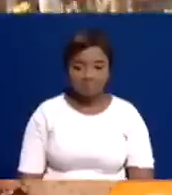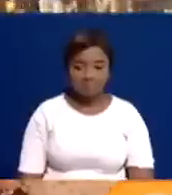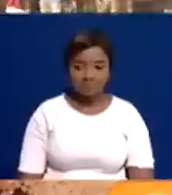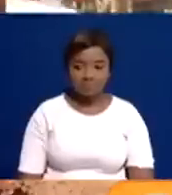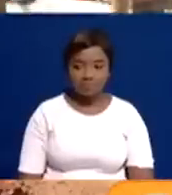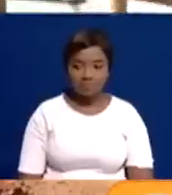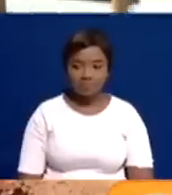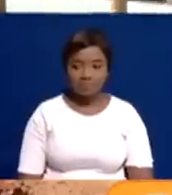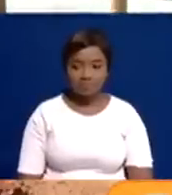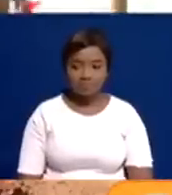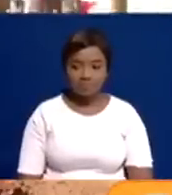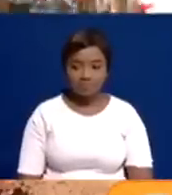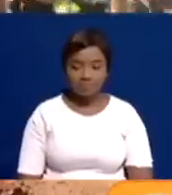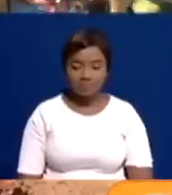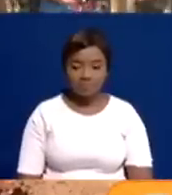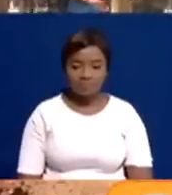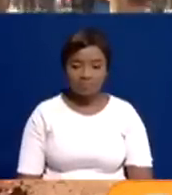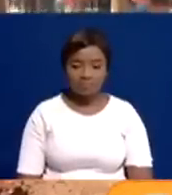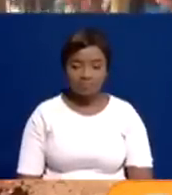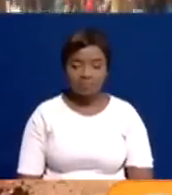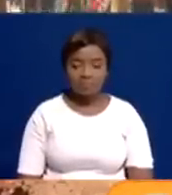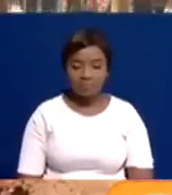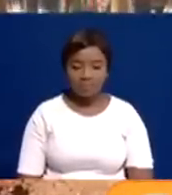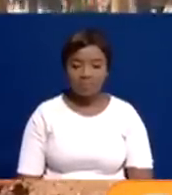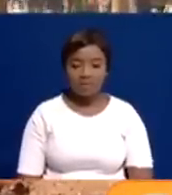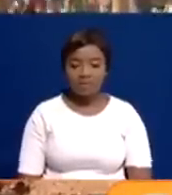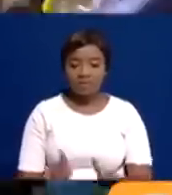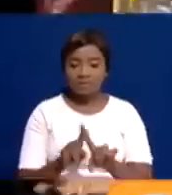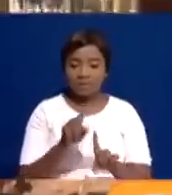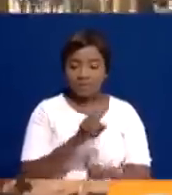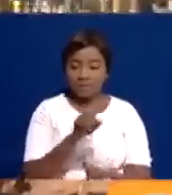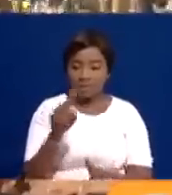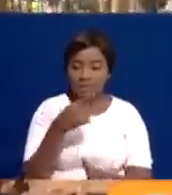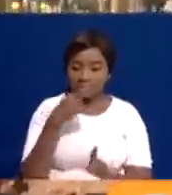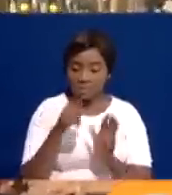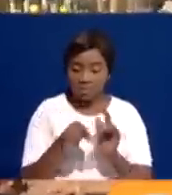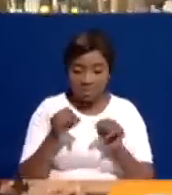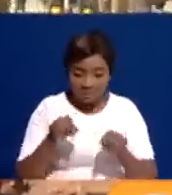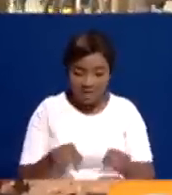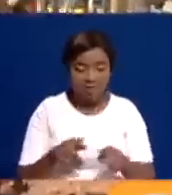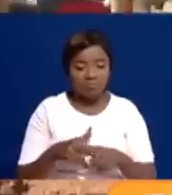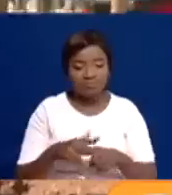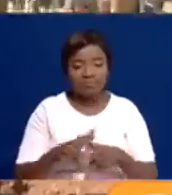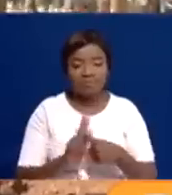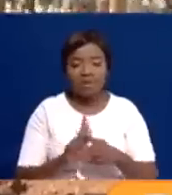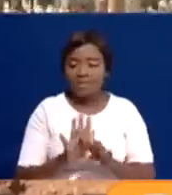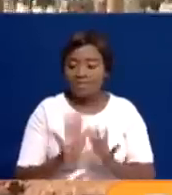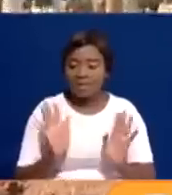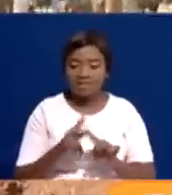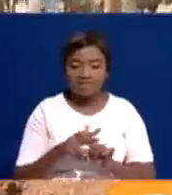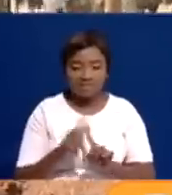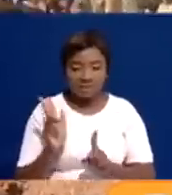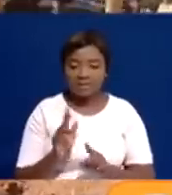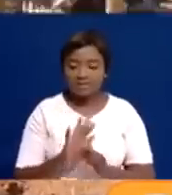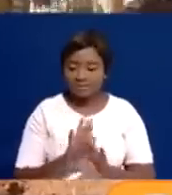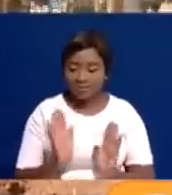Huku mrengo wa Azimio la Umoja ukishikilia kwamba huu ni mwanzo tu na kwamba utaendeleza maandamano hayo